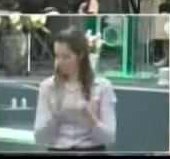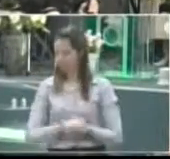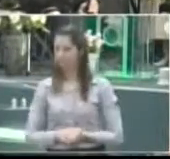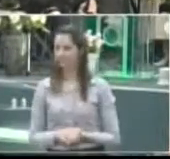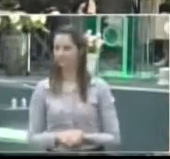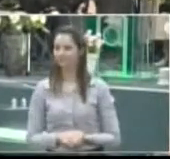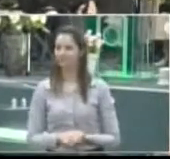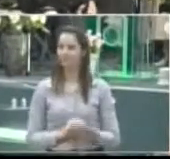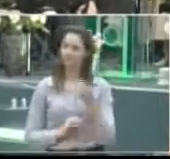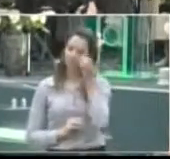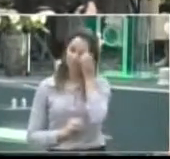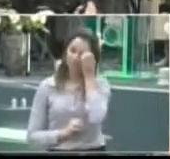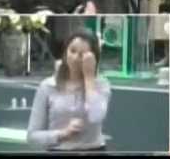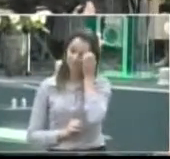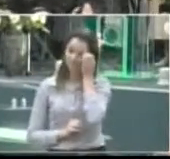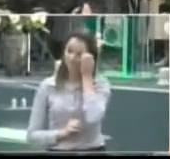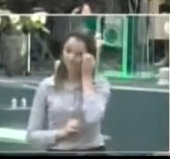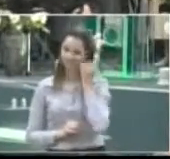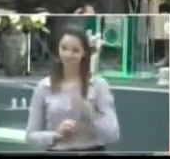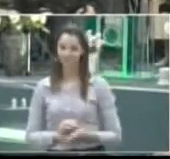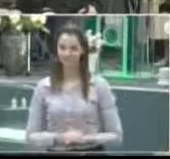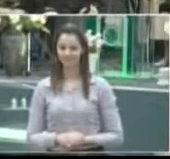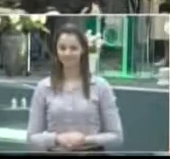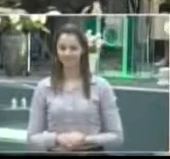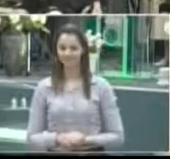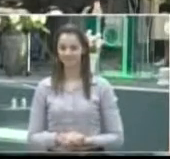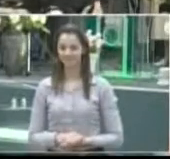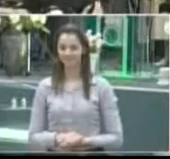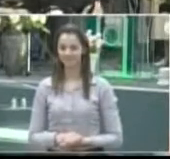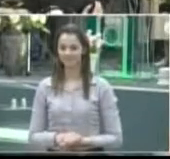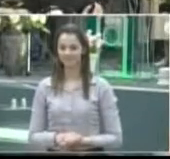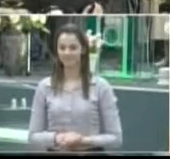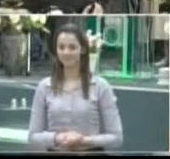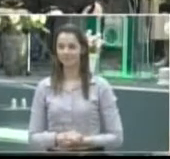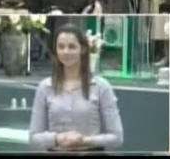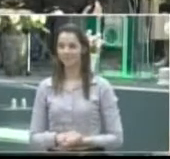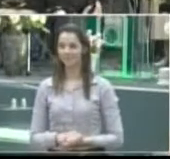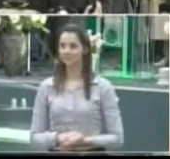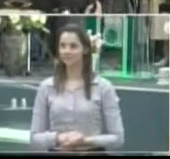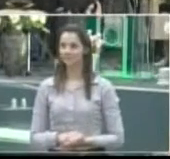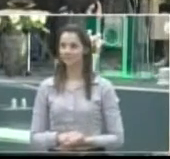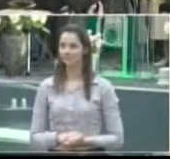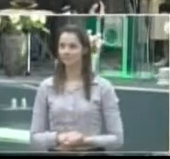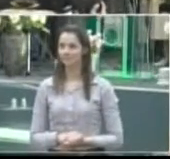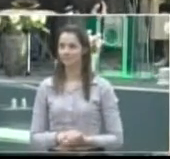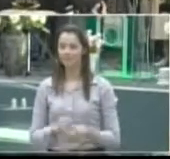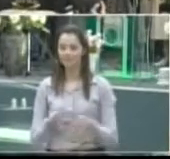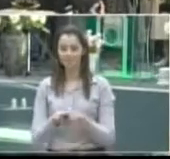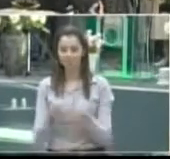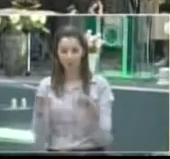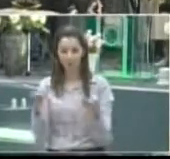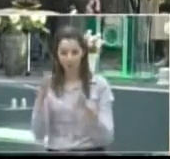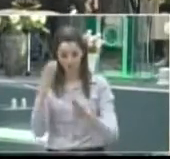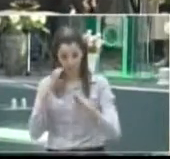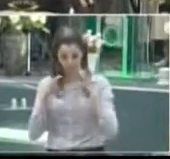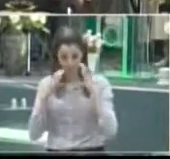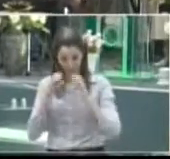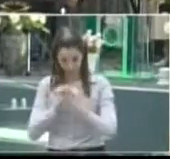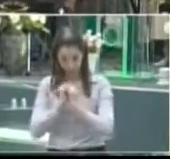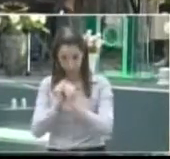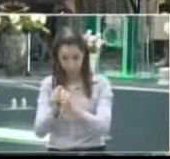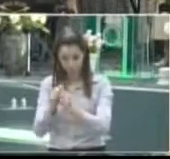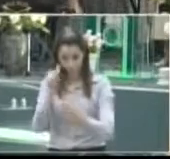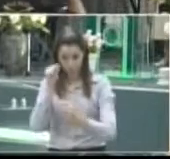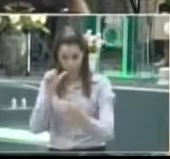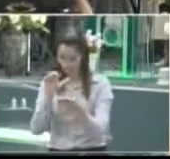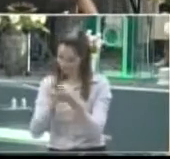Okay, wir werden jetzt mit unseren Frauen gemeinsam ein wunderschönes Lied singen. Nós vamos cantar agora hino junto com as